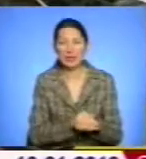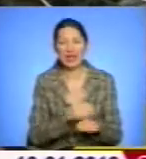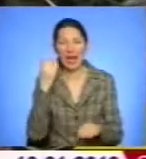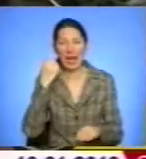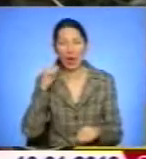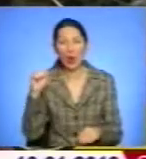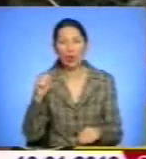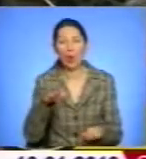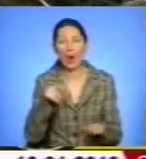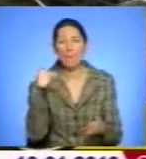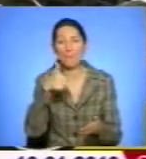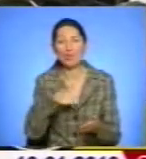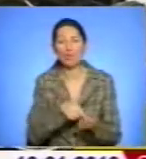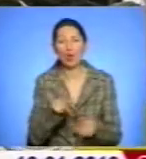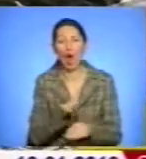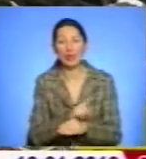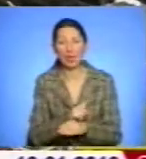рекорду – місто